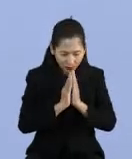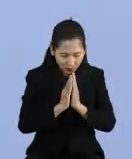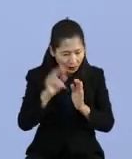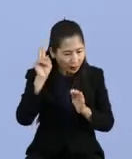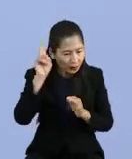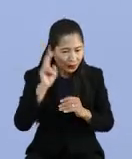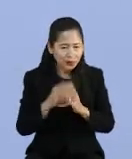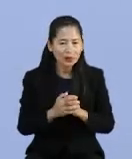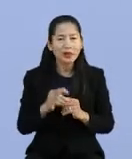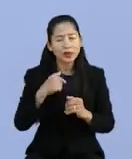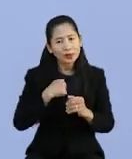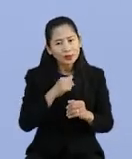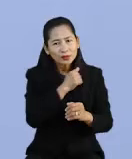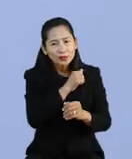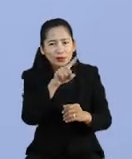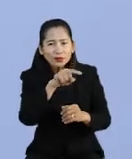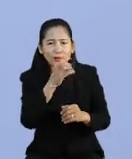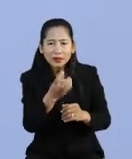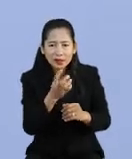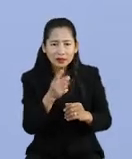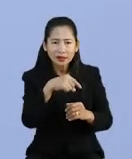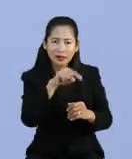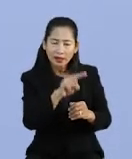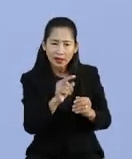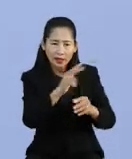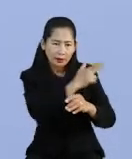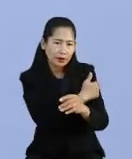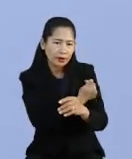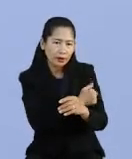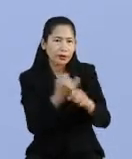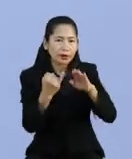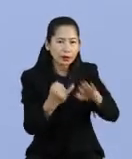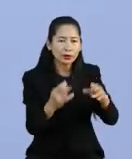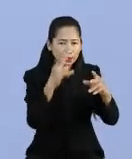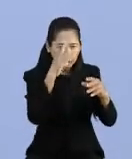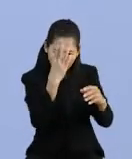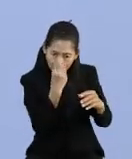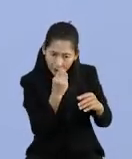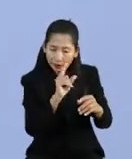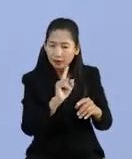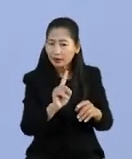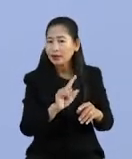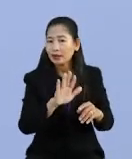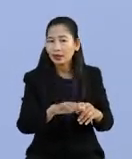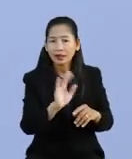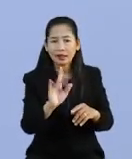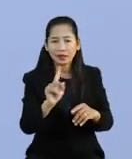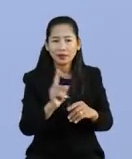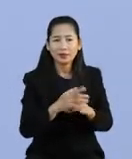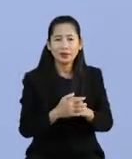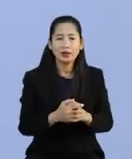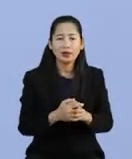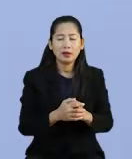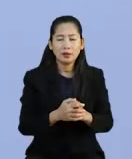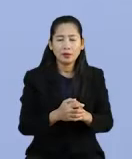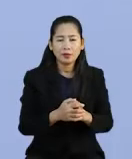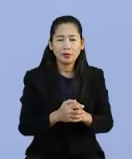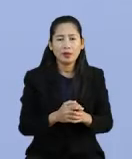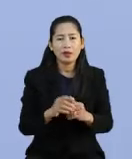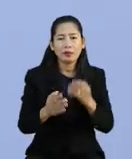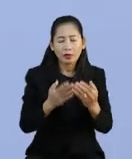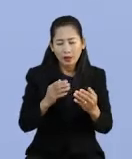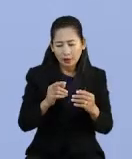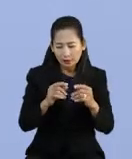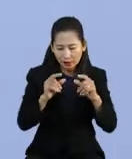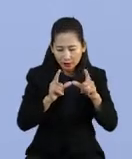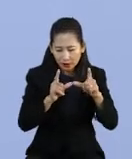xua lục bù nhằm xóm xua bình tạch ta mình tì bè con thẹt bục phá sẽ thật nợ ai nè bà không